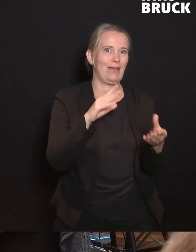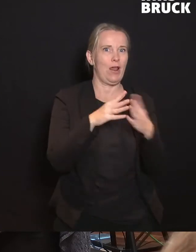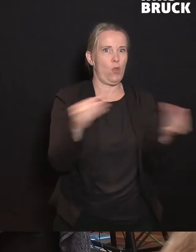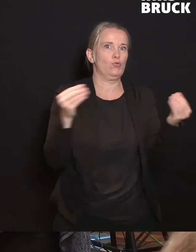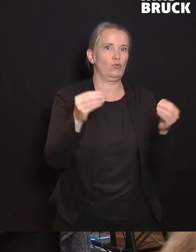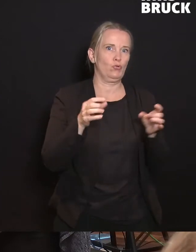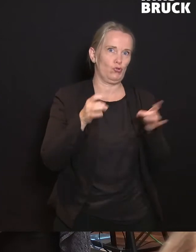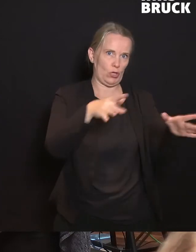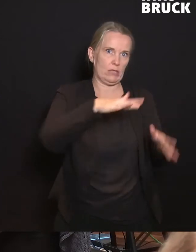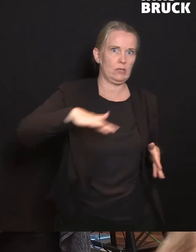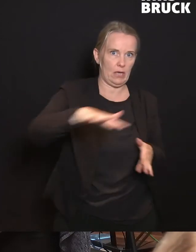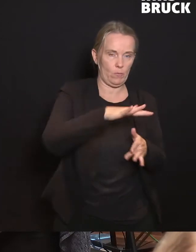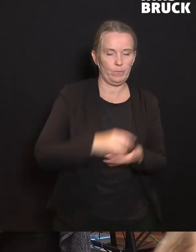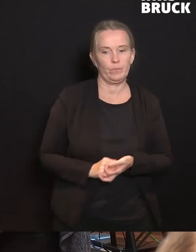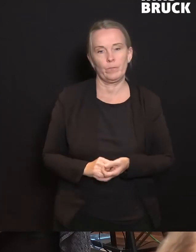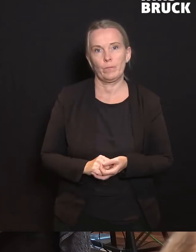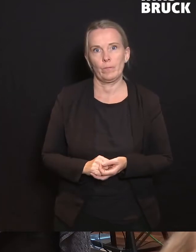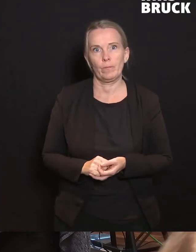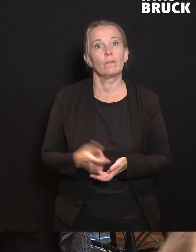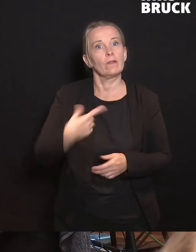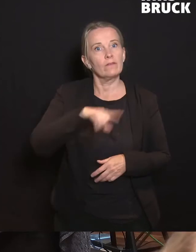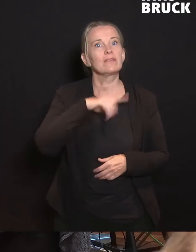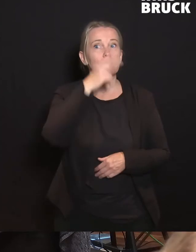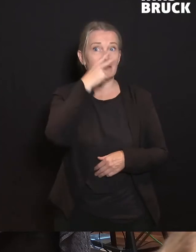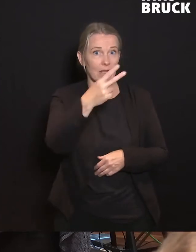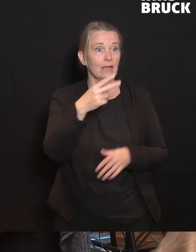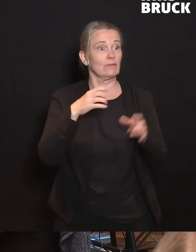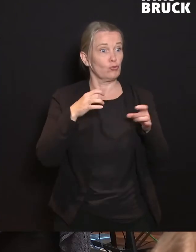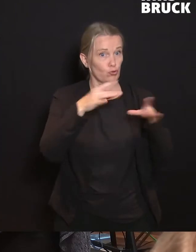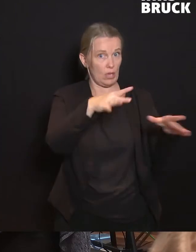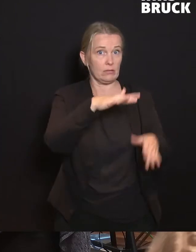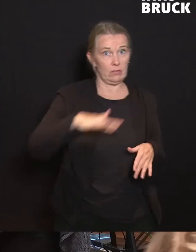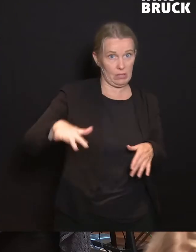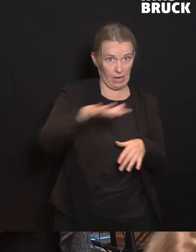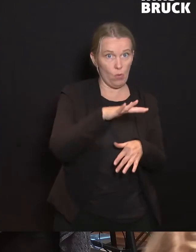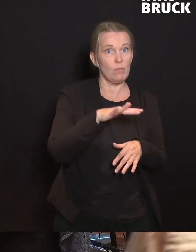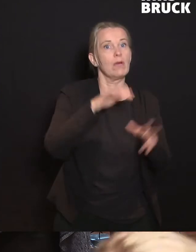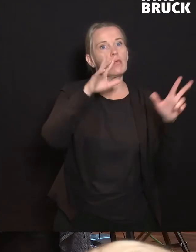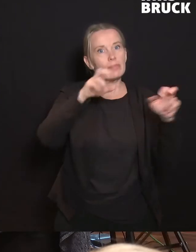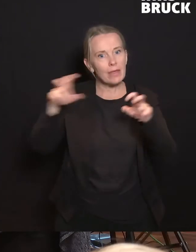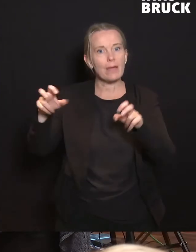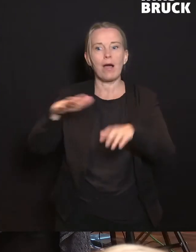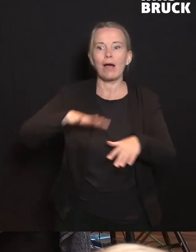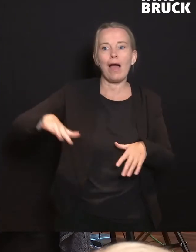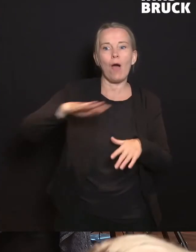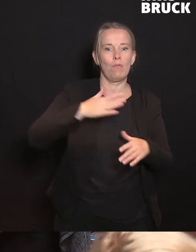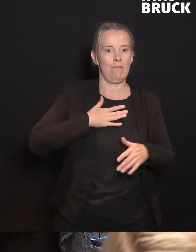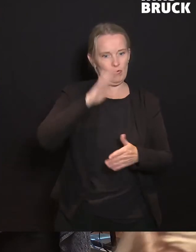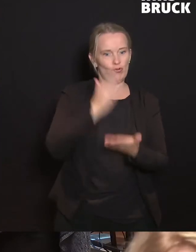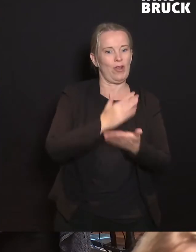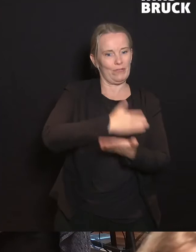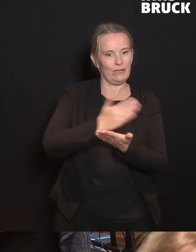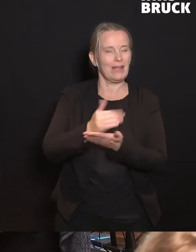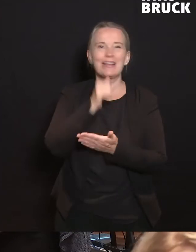geben. Wir sehen den Straßenraum und die Thematik Verteilung von Raum in unserer Stadt aber nicht nur auf den